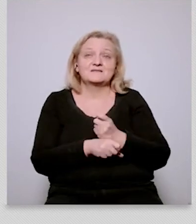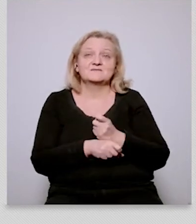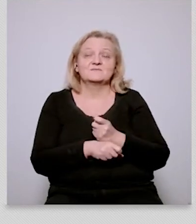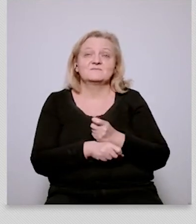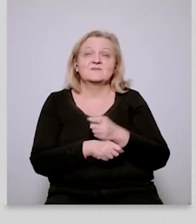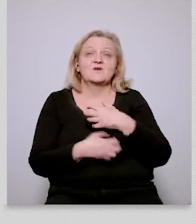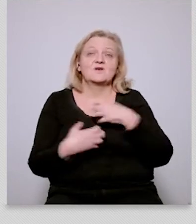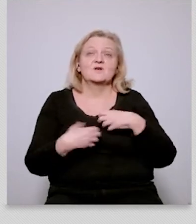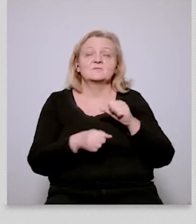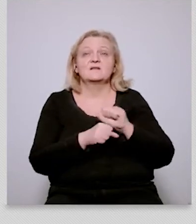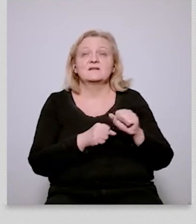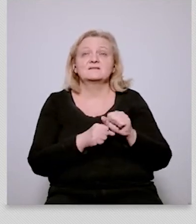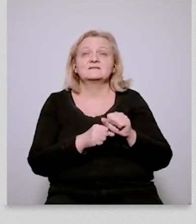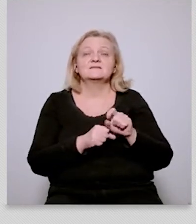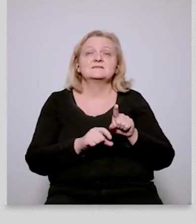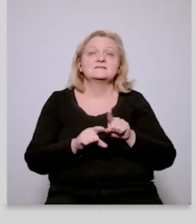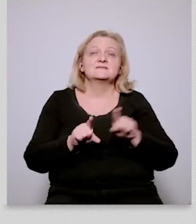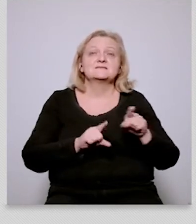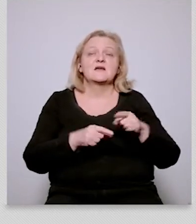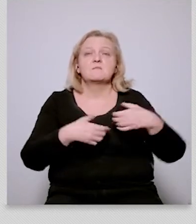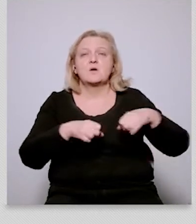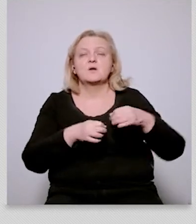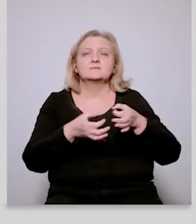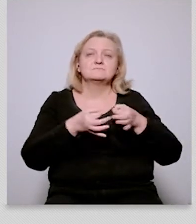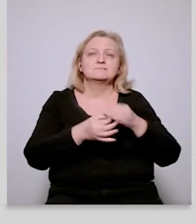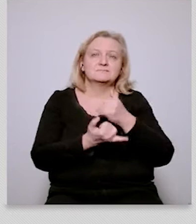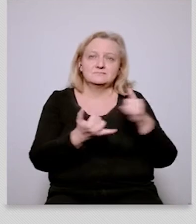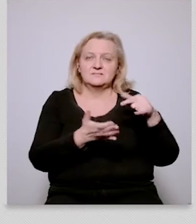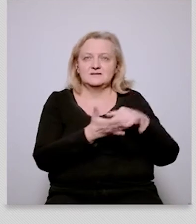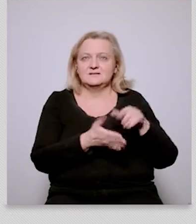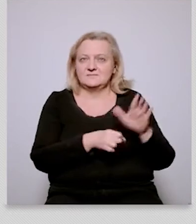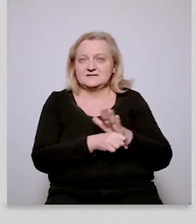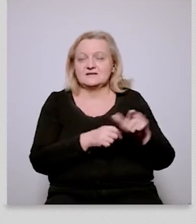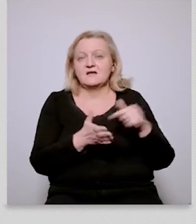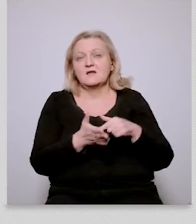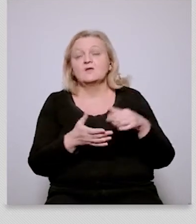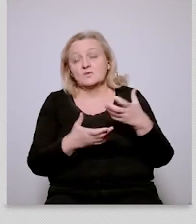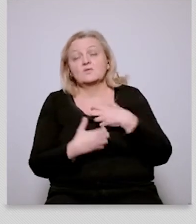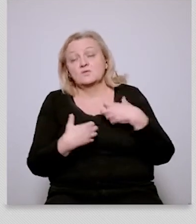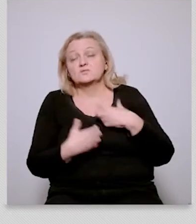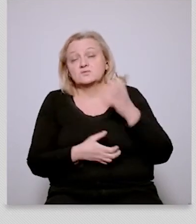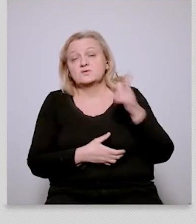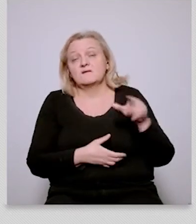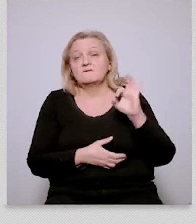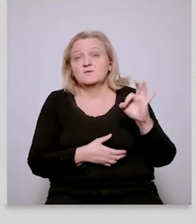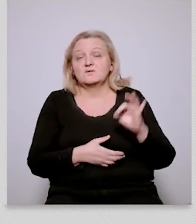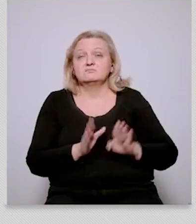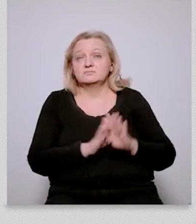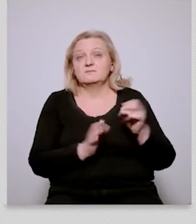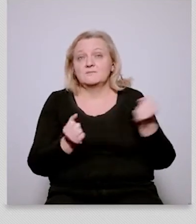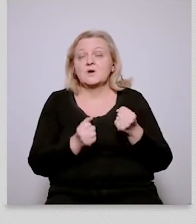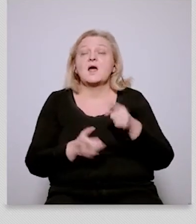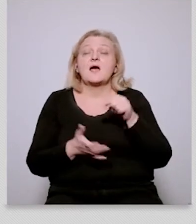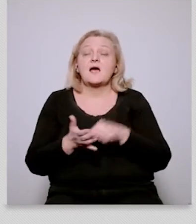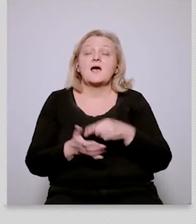gospodarka jest w stopniu zależniona od branży motoryzacyjnej to na pewno dotyczy gospodarki czeskiej natomiast